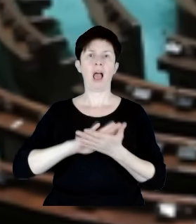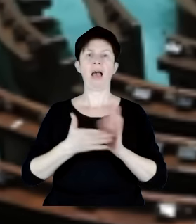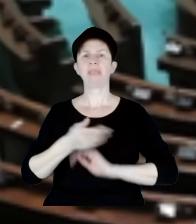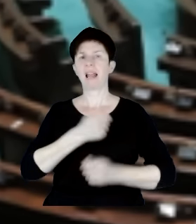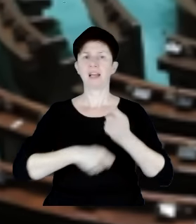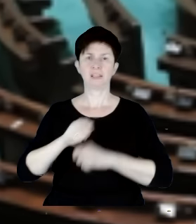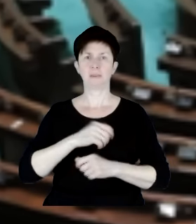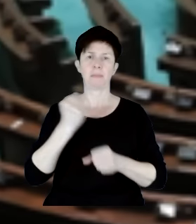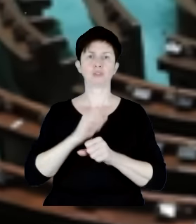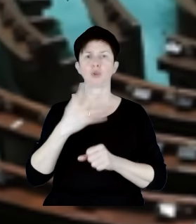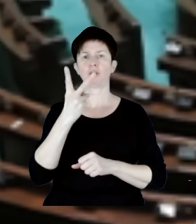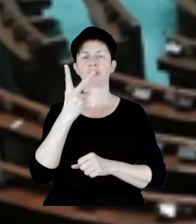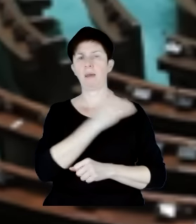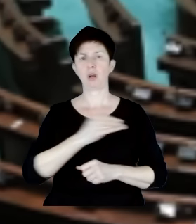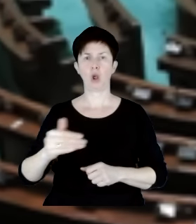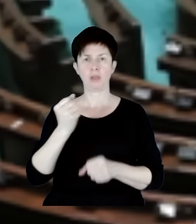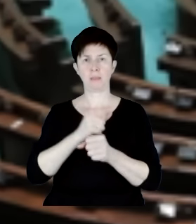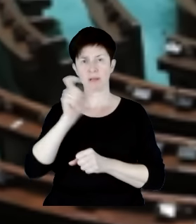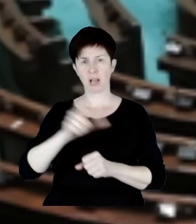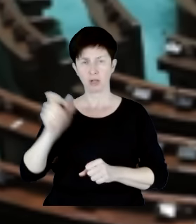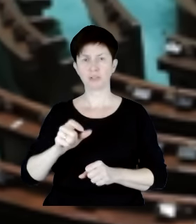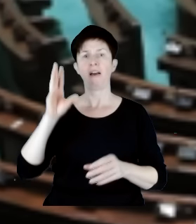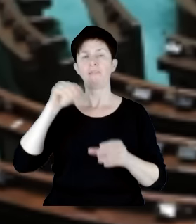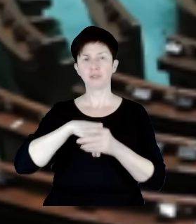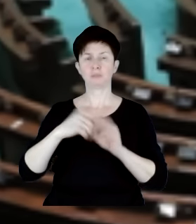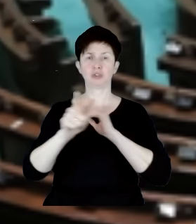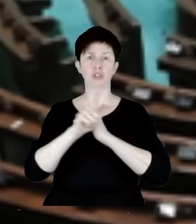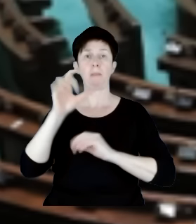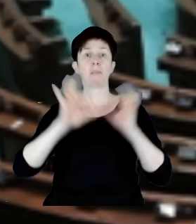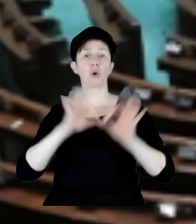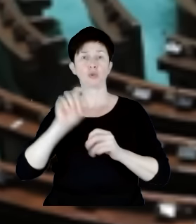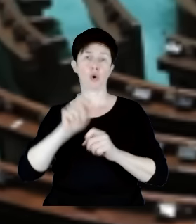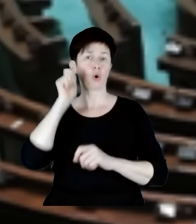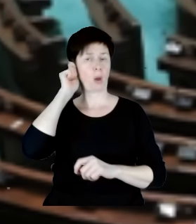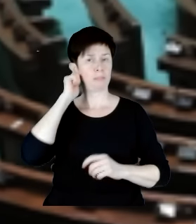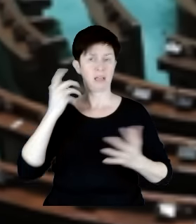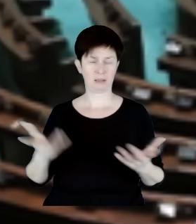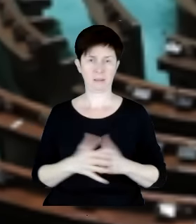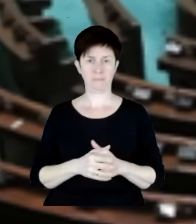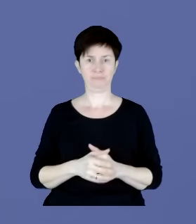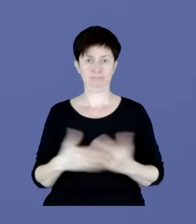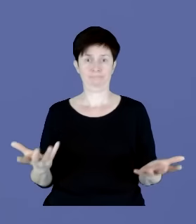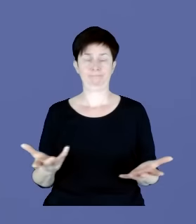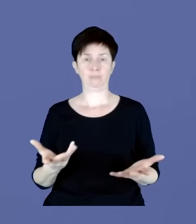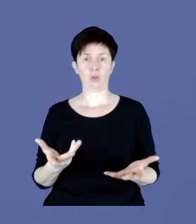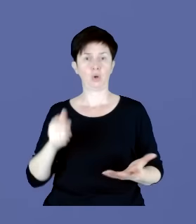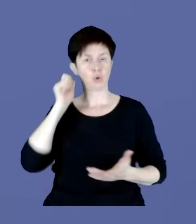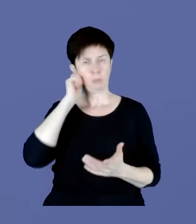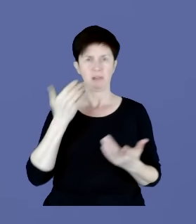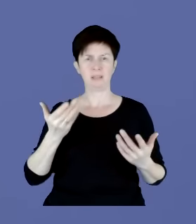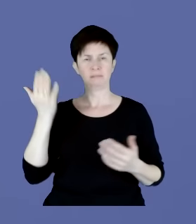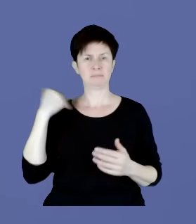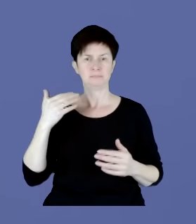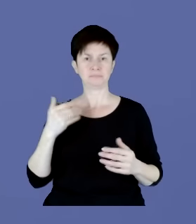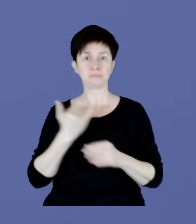miliony pracowników, z czego ponad 70% to kobiety. Kobiety również nie chciały. Kiedy te zmiany były